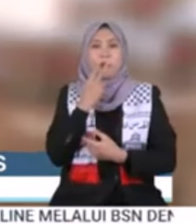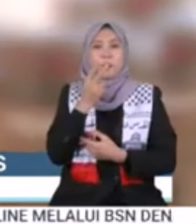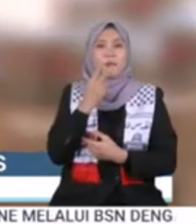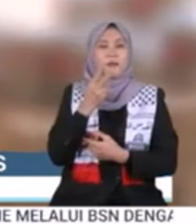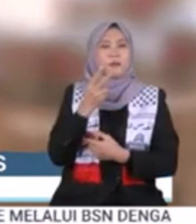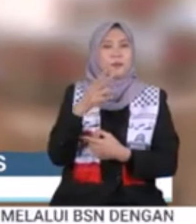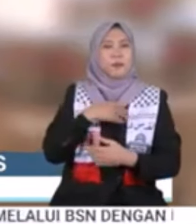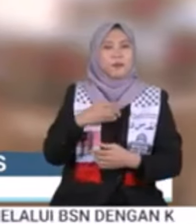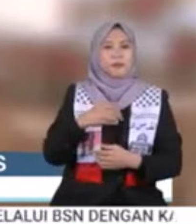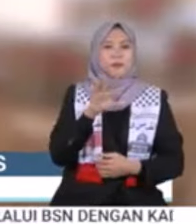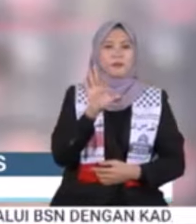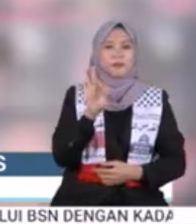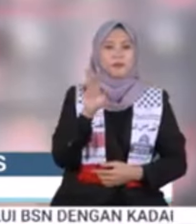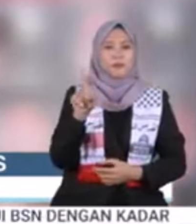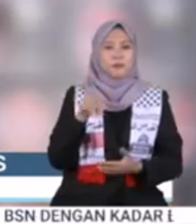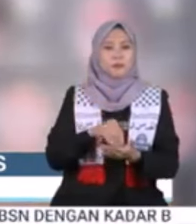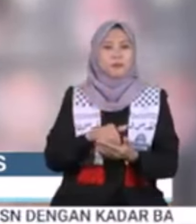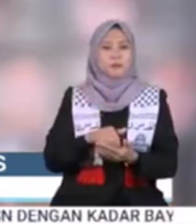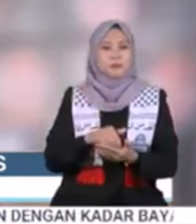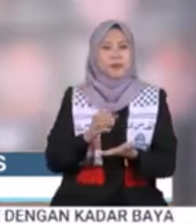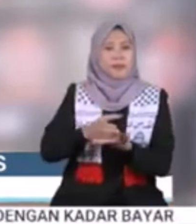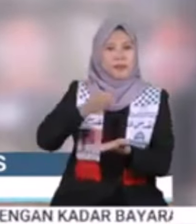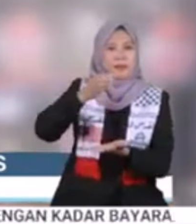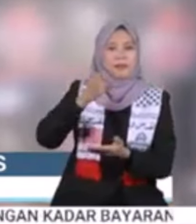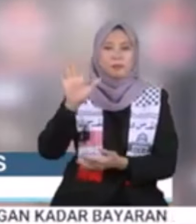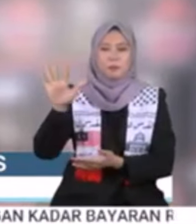serta 51,936 tin dan